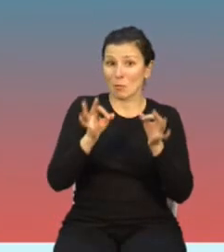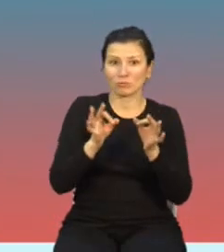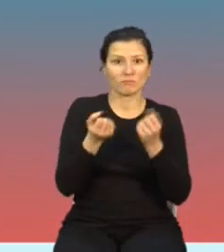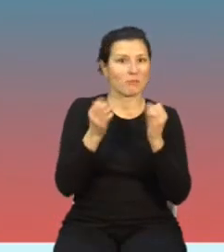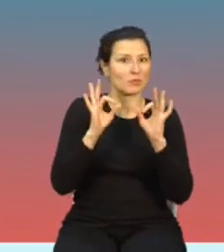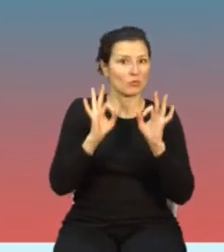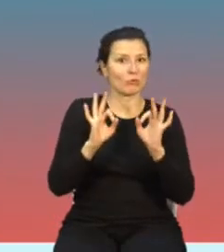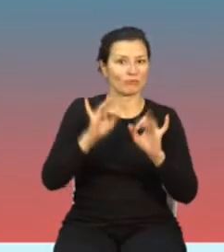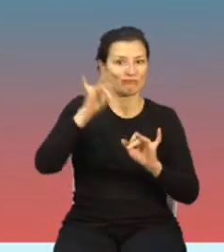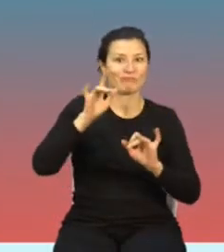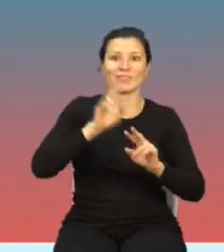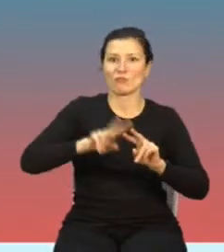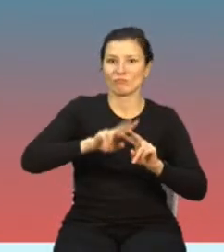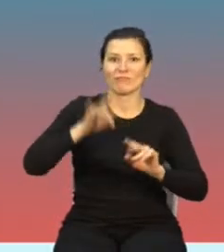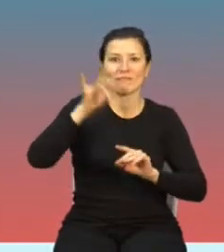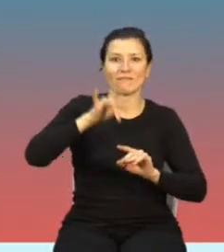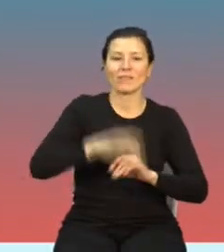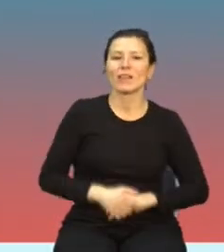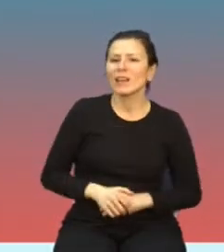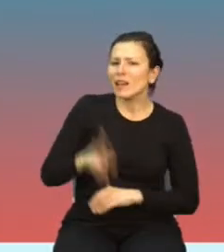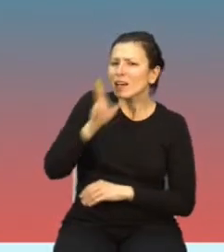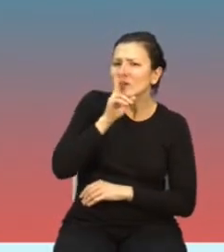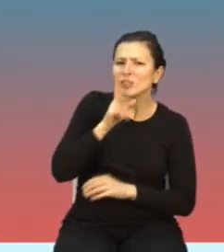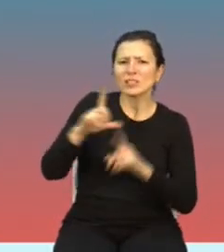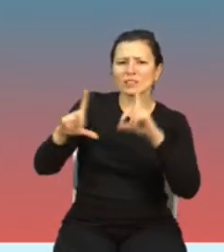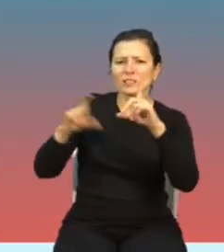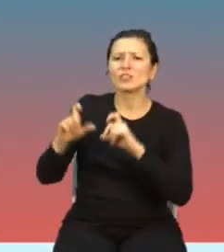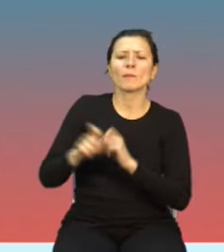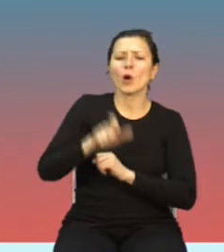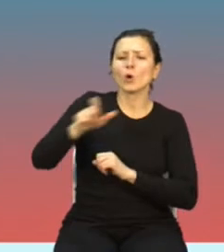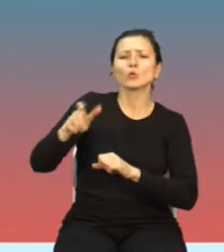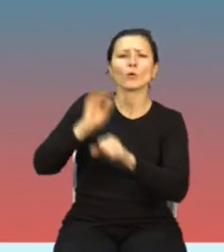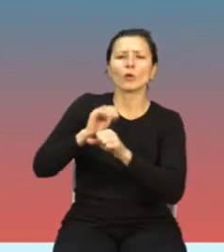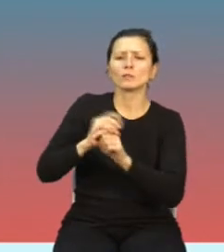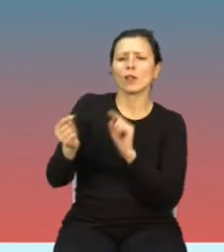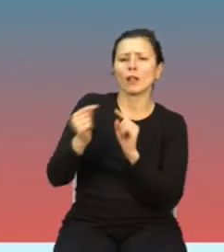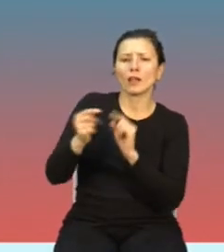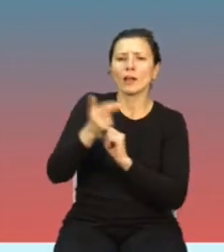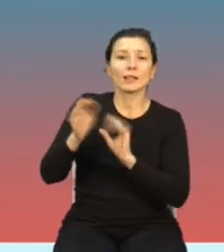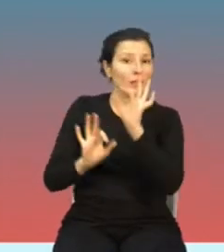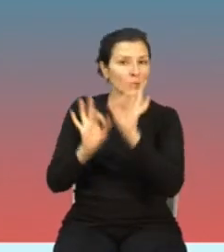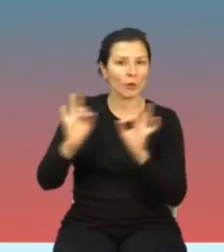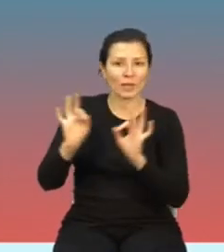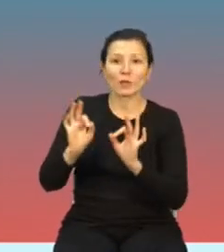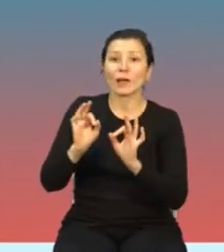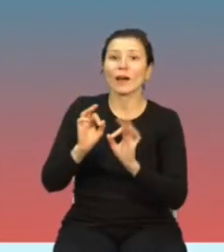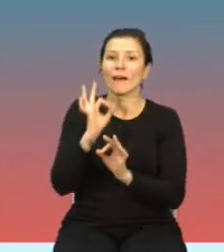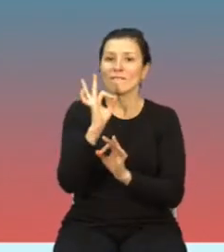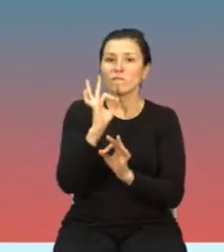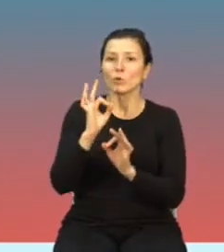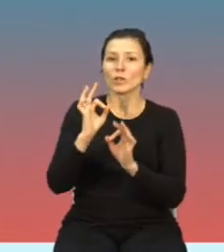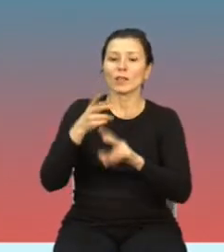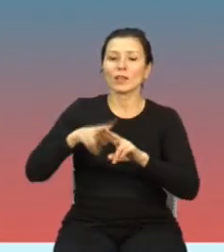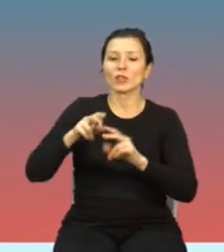widzimy, jak koledzy coś omawiają, wyniki jakiegoś pomiaru, który wyświetla się na ich urządzeniu